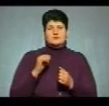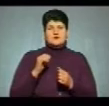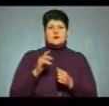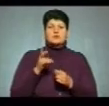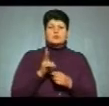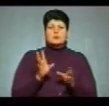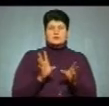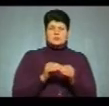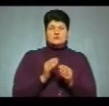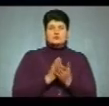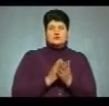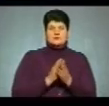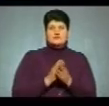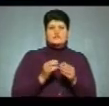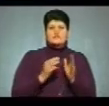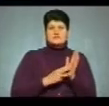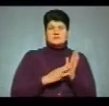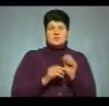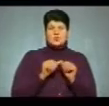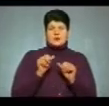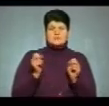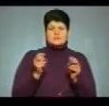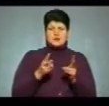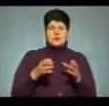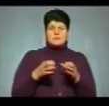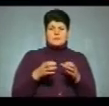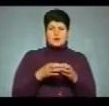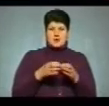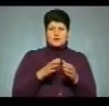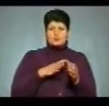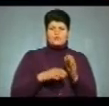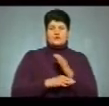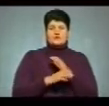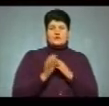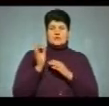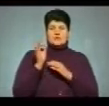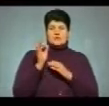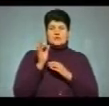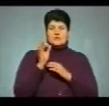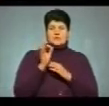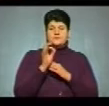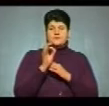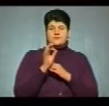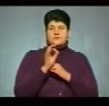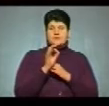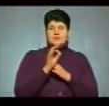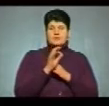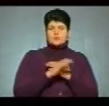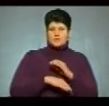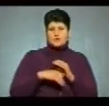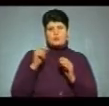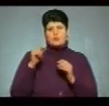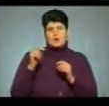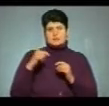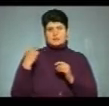у 80-й окремій спеціалізованій бригаді. Був на сході в Луганській області від серпня 2014 по травень 2015